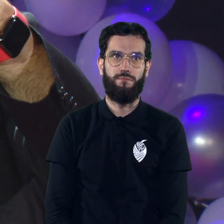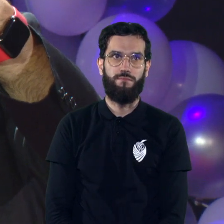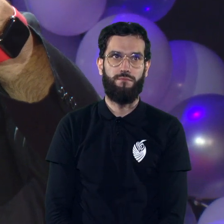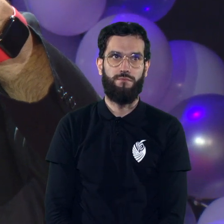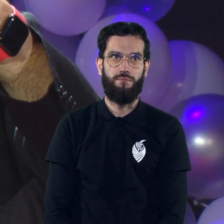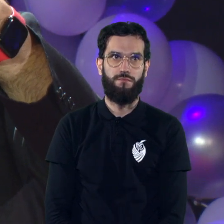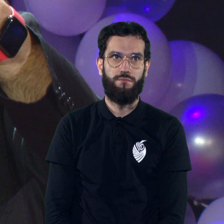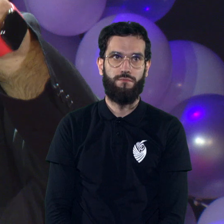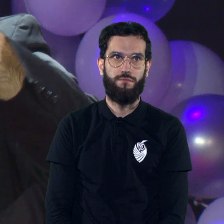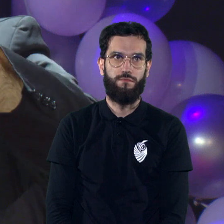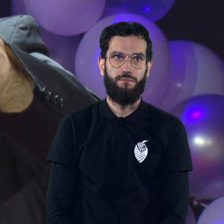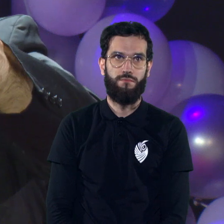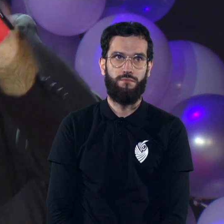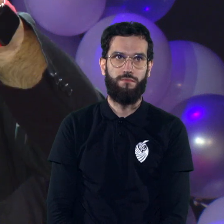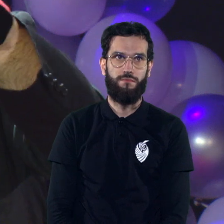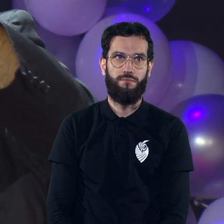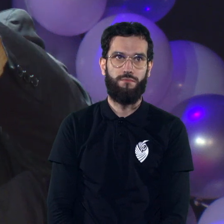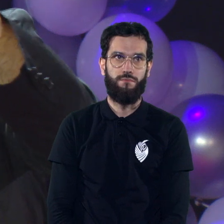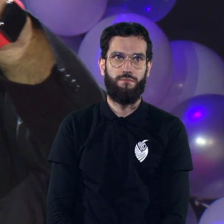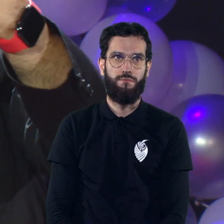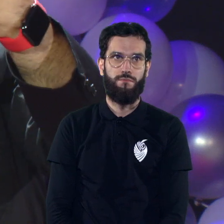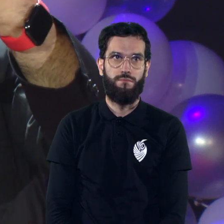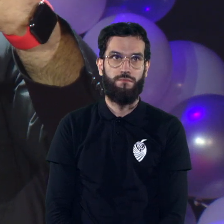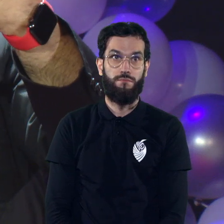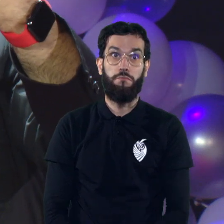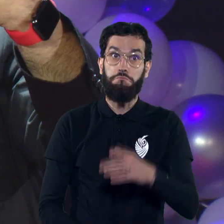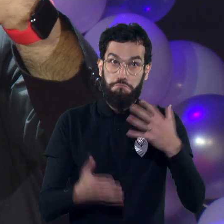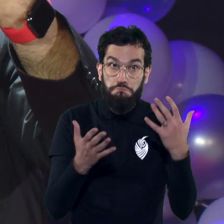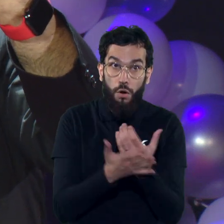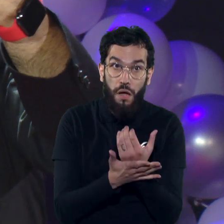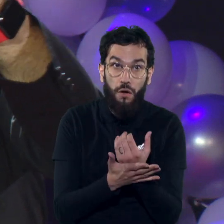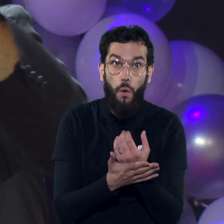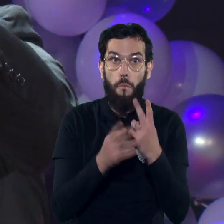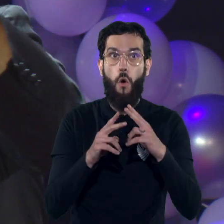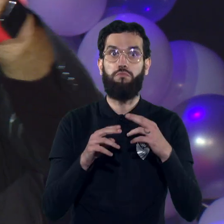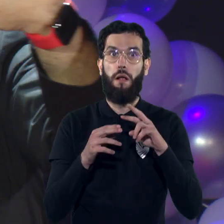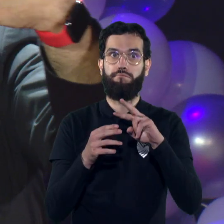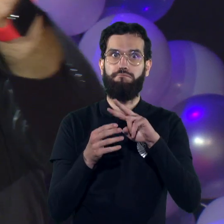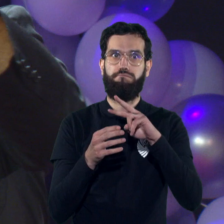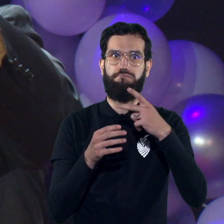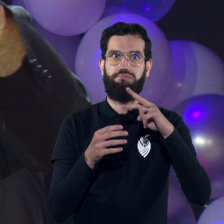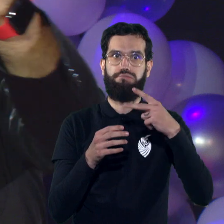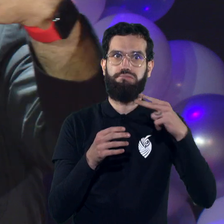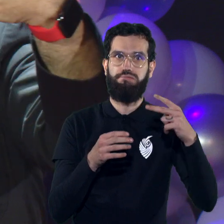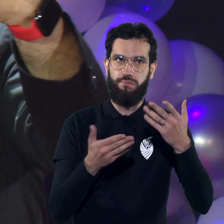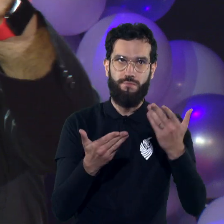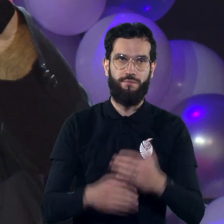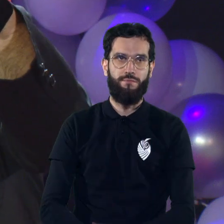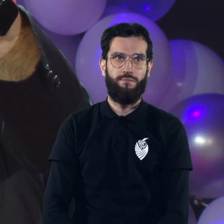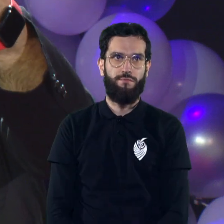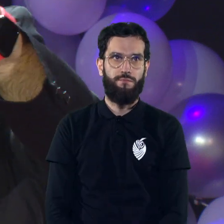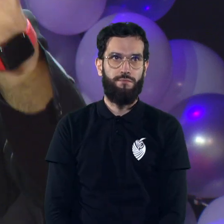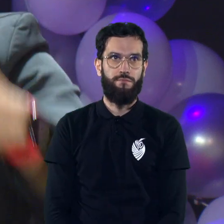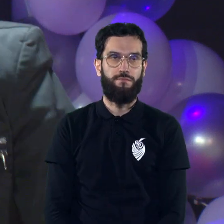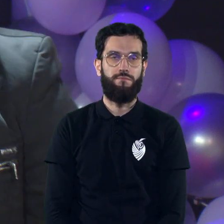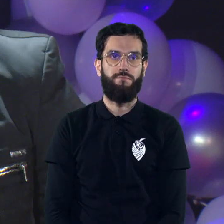Star Treku dvojice. A pokiaľ vám to išlo doteraz, tak to môžeme striedať. Tak.